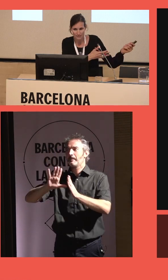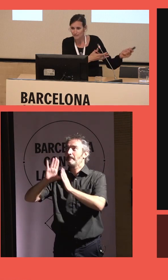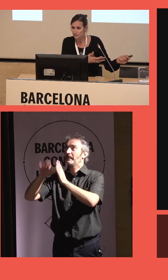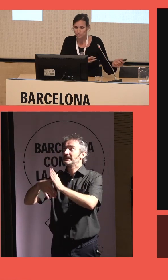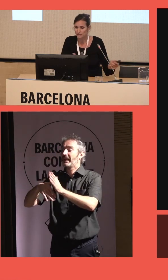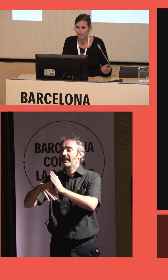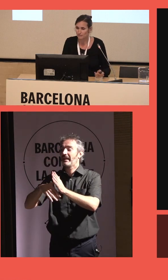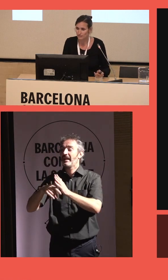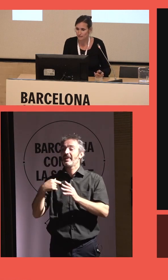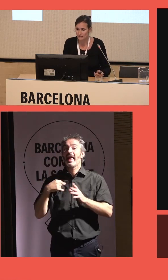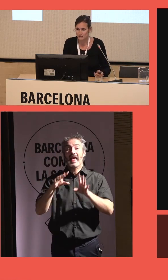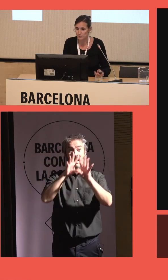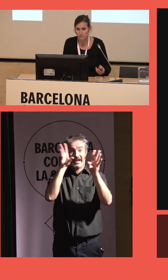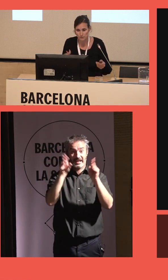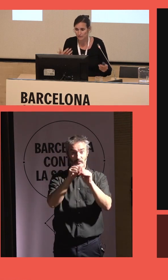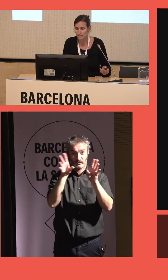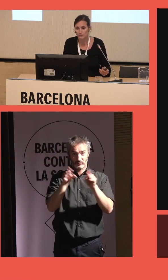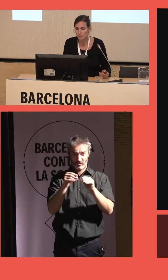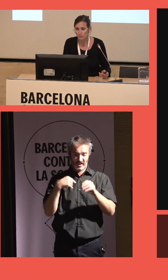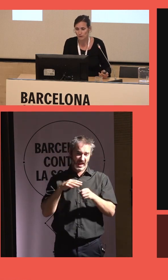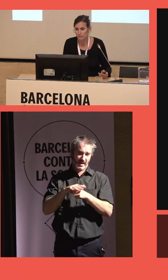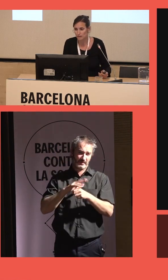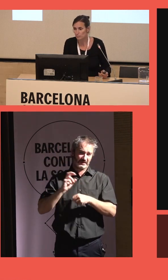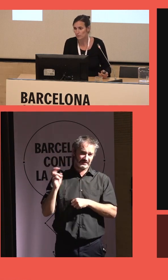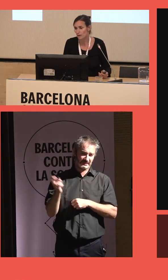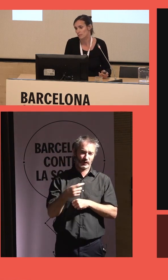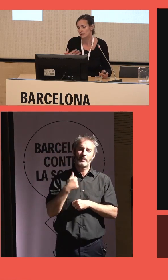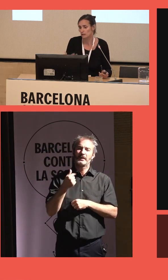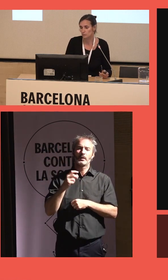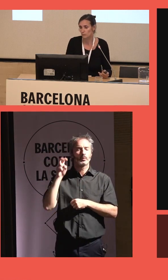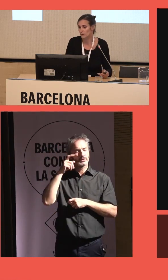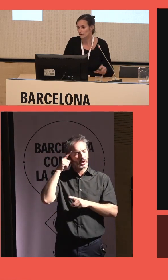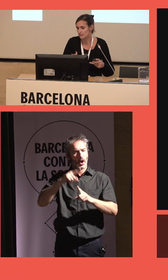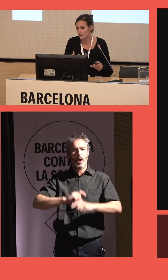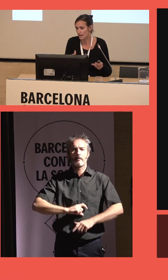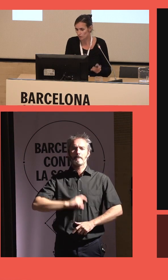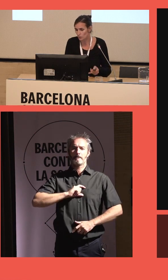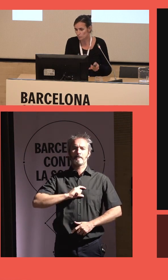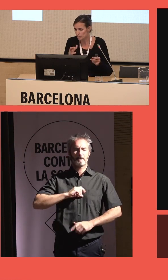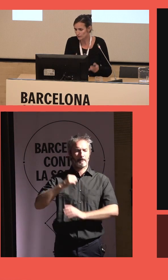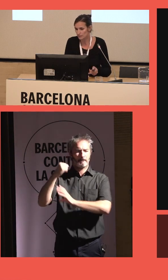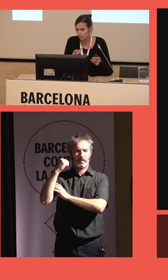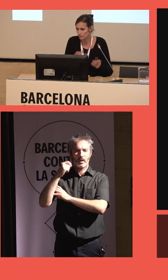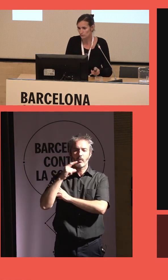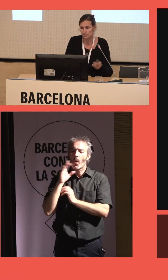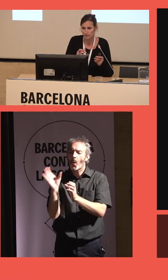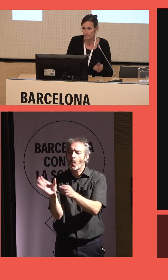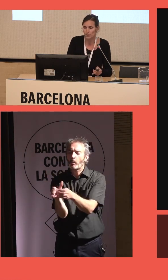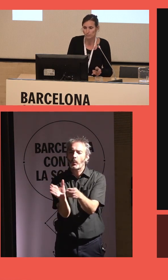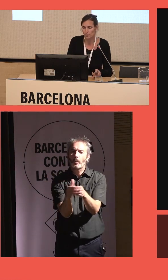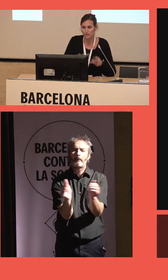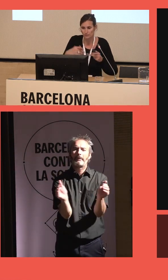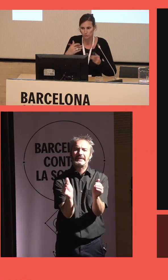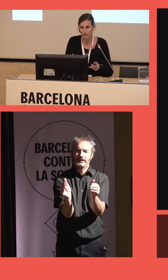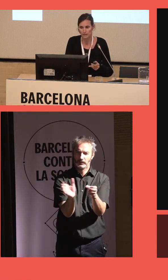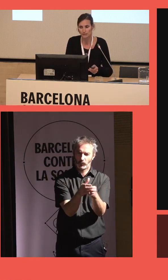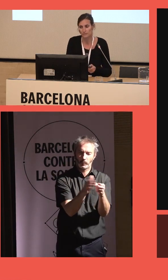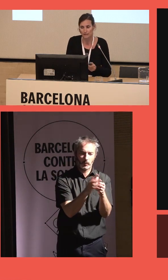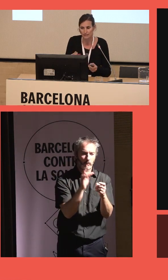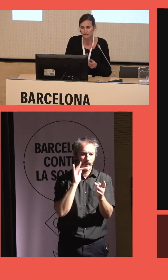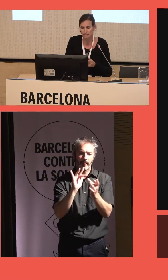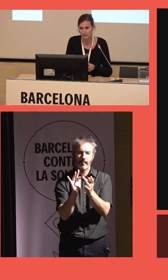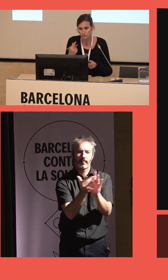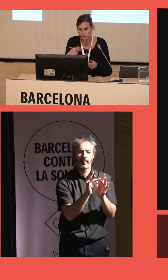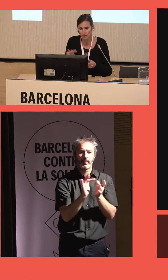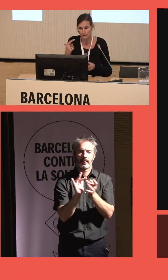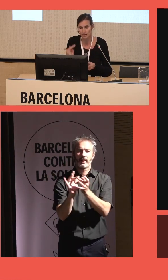resultats han anat sortint en diferents àmbits però sí que treballem molt amb l'empoderament i l'autonomia en generar grups petits de persones que viuen a prop que es coneguin